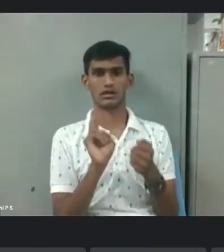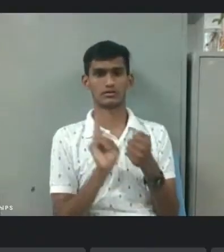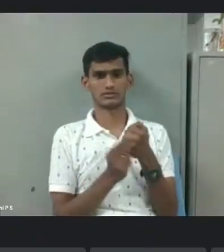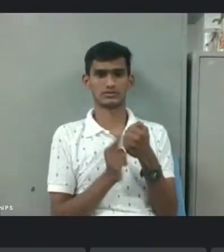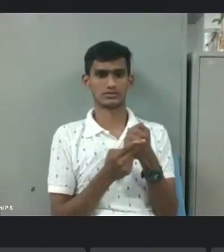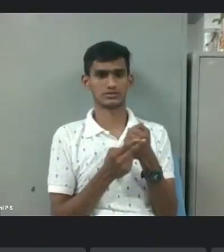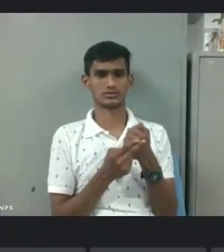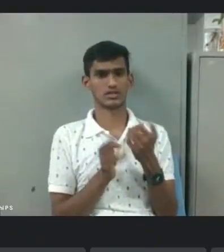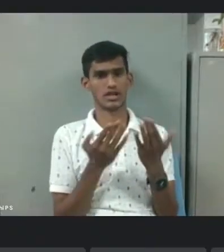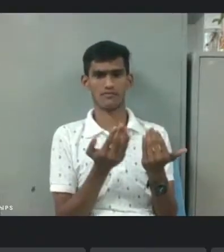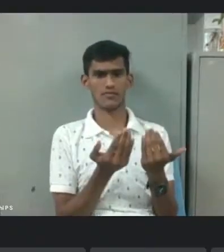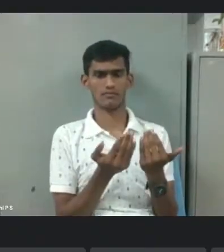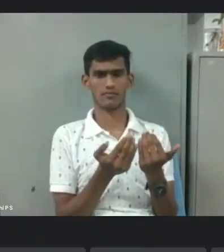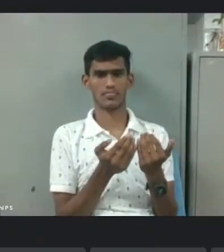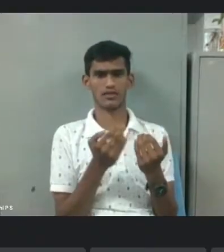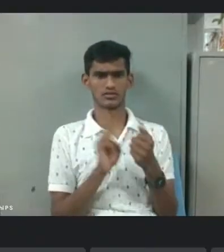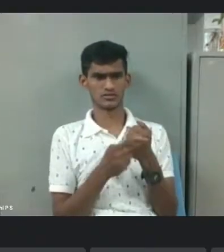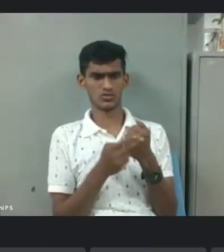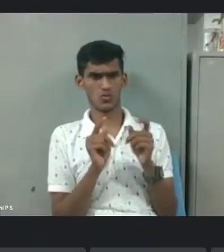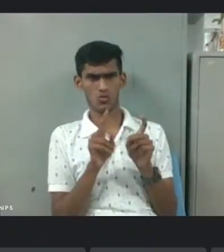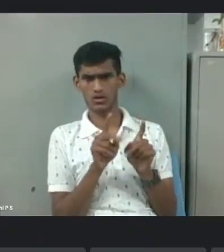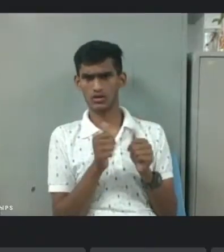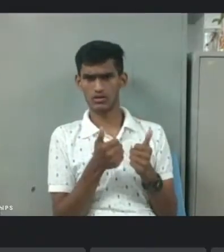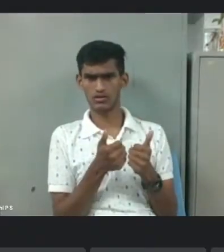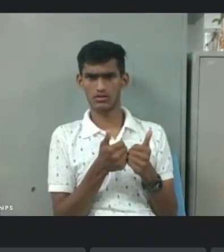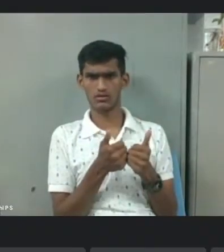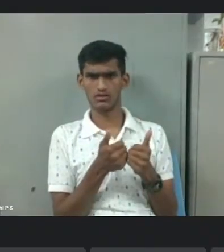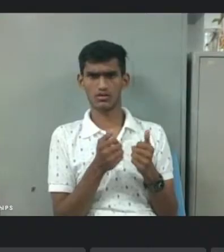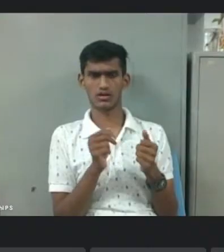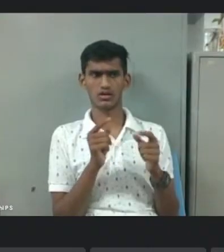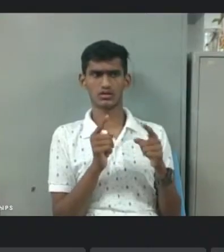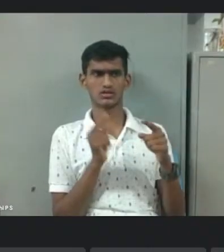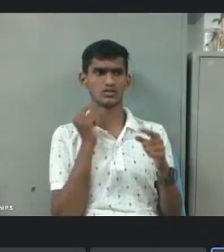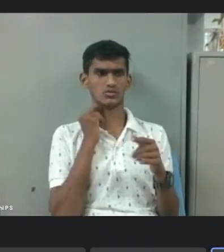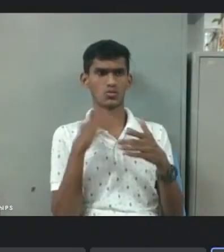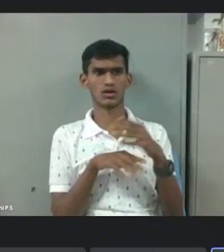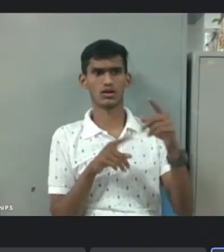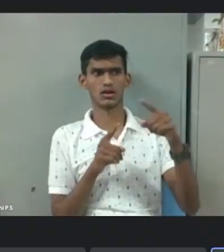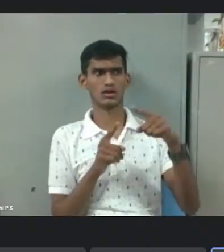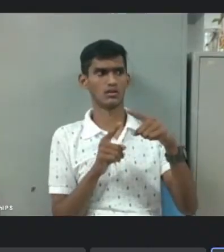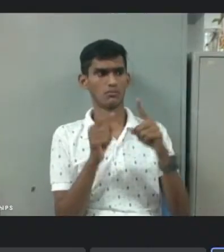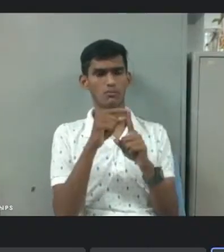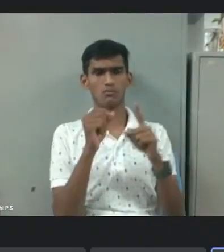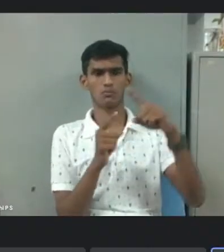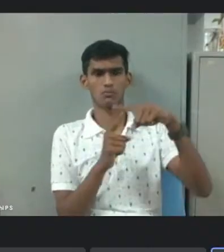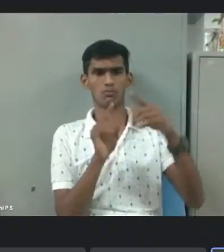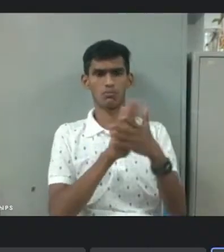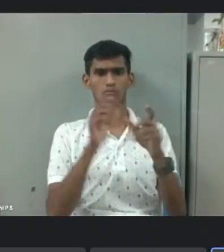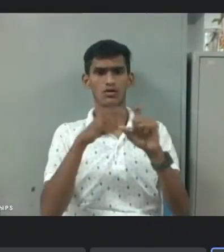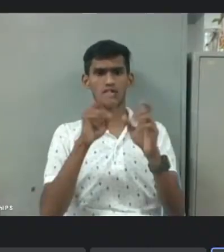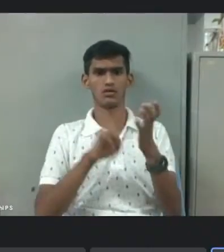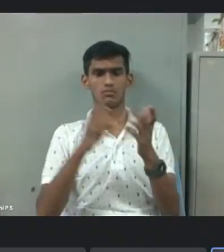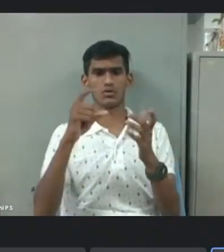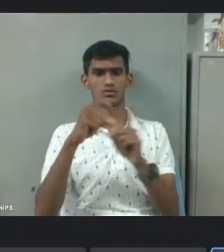പോകാമെന്ന് തോന്നുന്നു അല്ലേ സംഗീത? ട്രിവാൻഡ്രം നരിയൻകോട് പഞ്ചായത്താണ്. അതെ അതെ, ട്രിവാൻഡ്രം ആണെങ്കിൽ നമുക്ക് ഇപ്പോൾ സ്ക്രീനിൽ നിഷിന്റെ